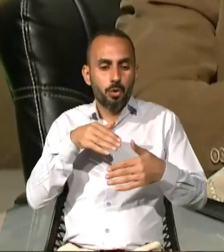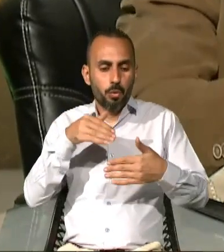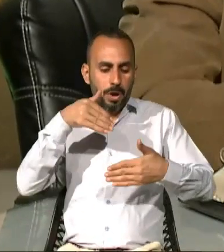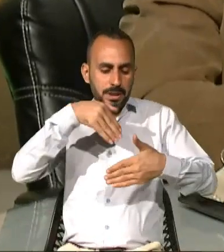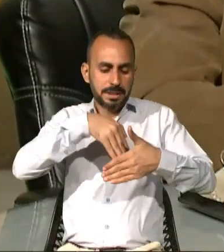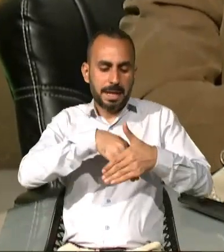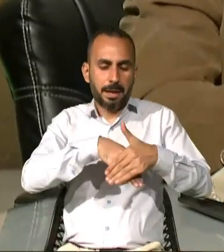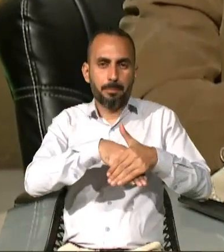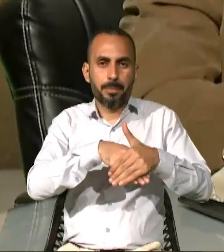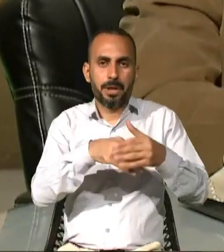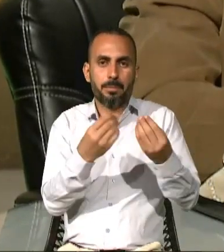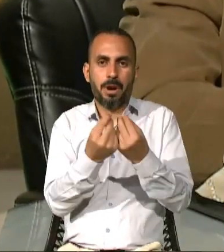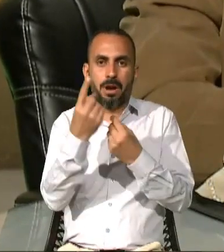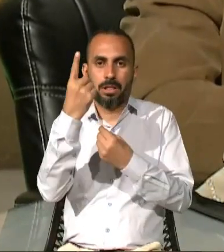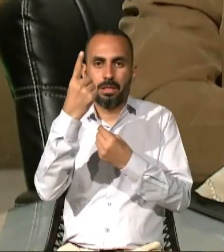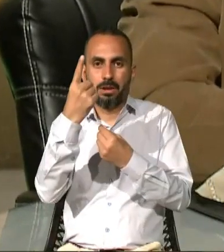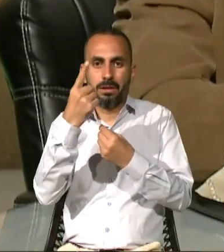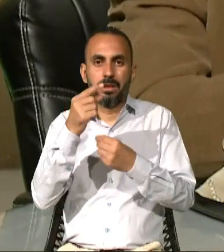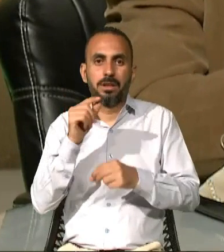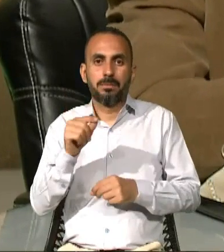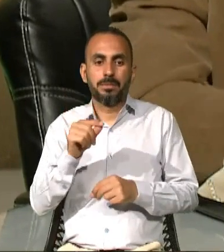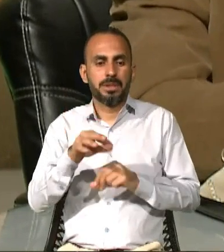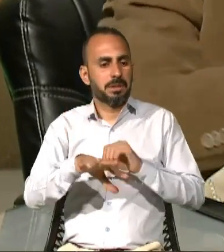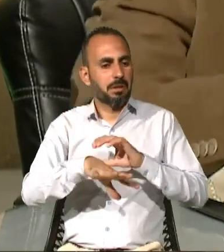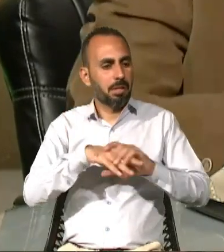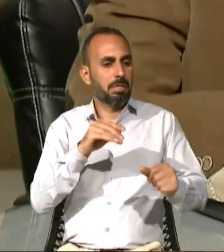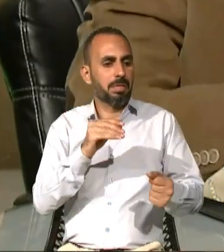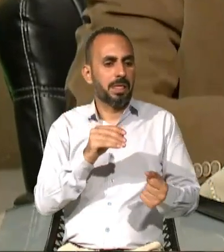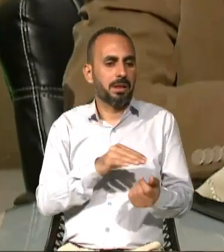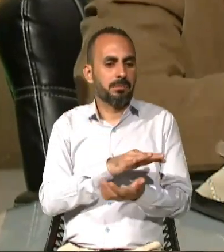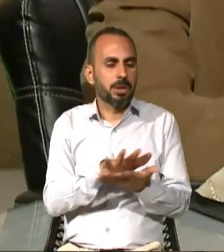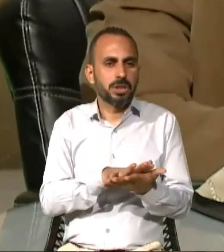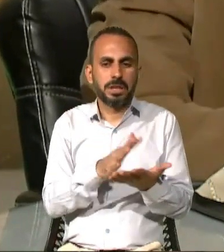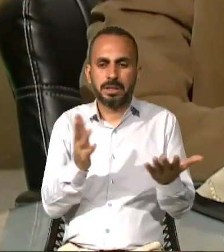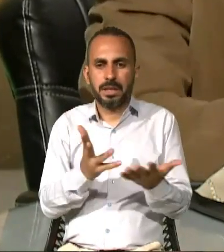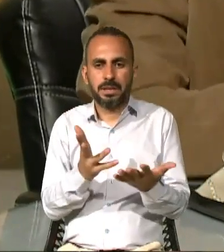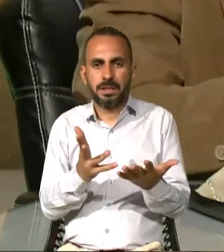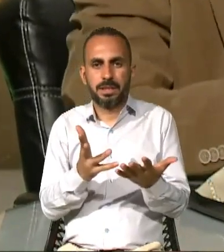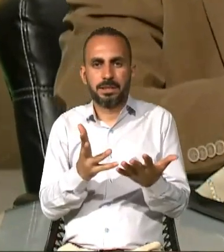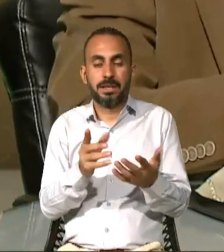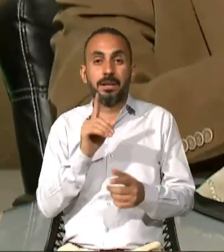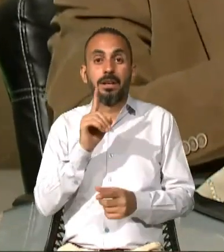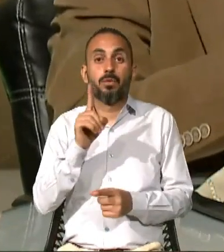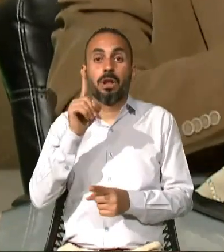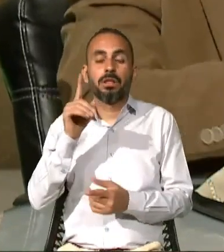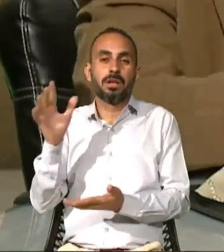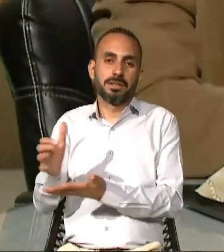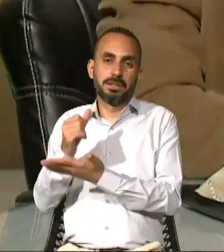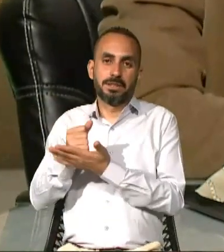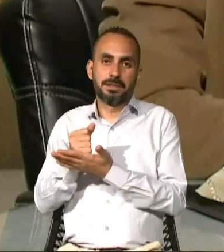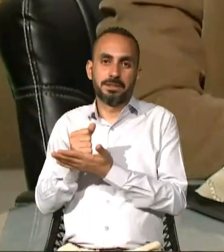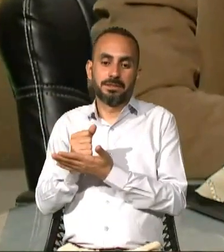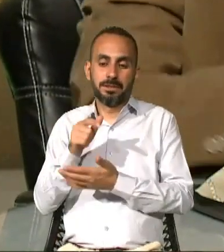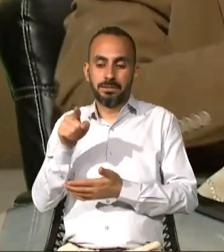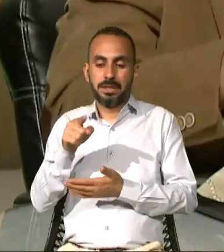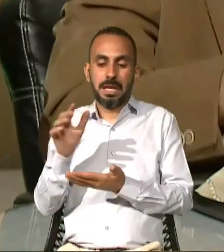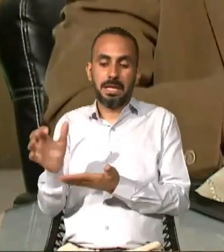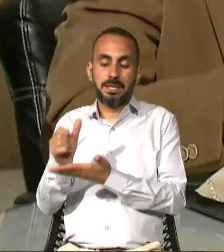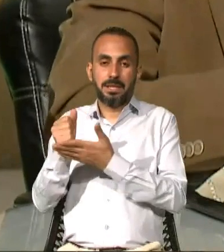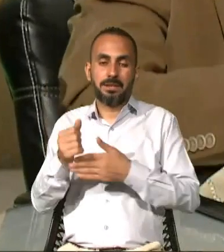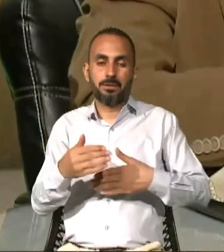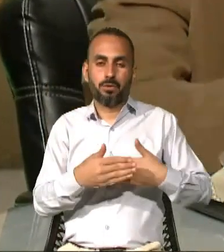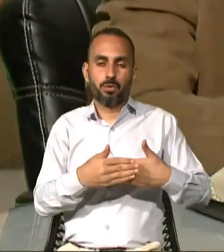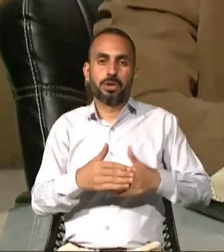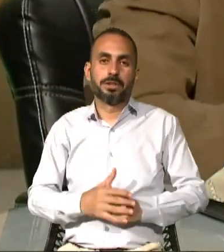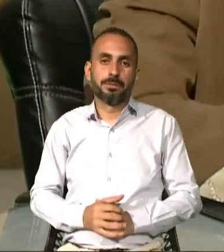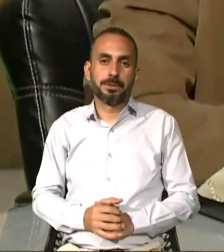والله يصنع معايا نجاه. نجاه القريبه ان الرب ينجيني. بس عندي سؤال اعمق بعد الفكره دي، لو الوقت